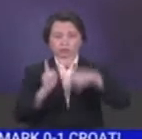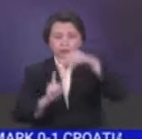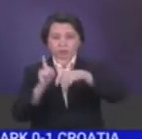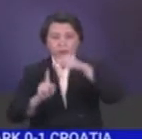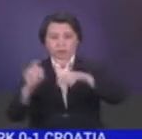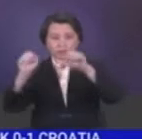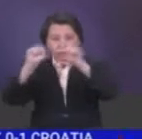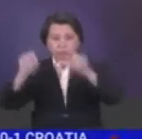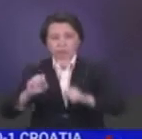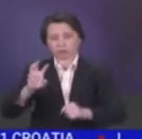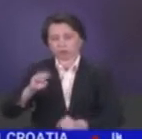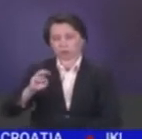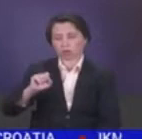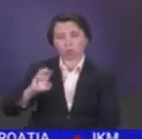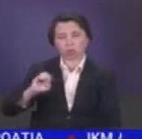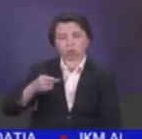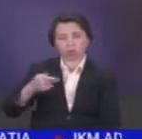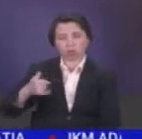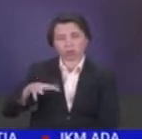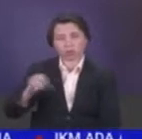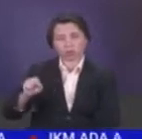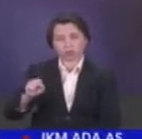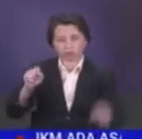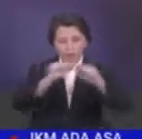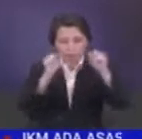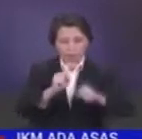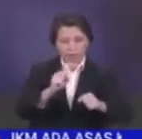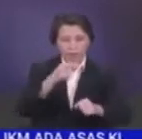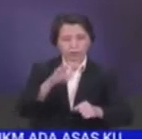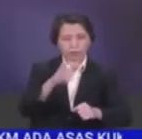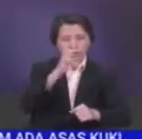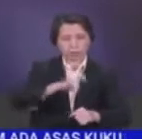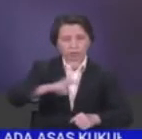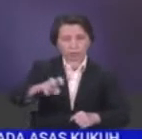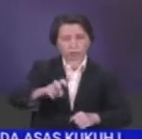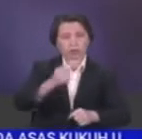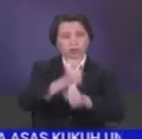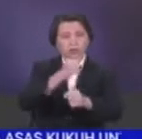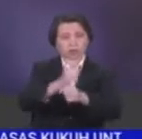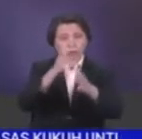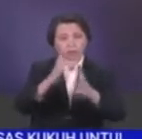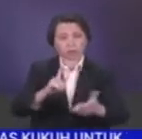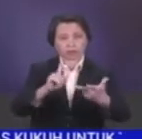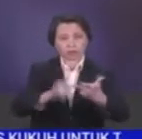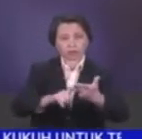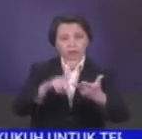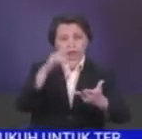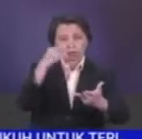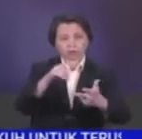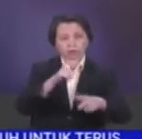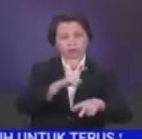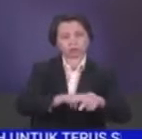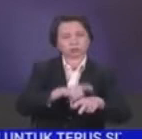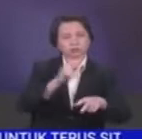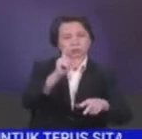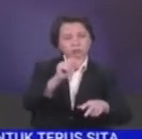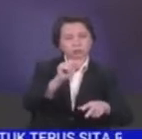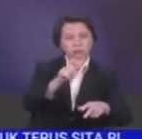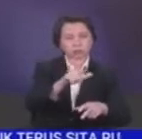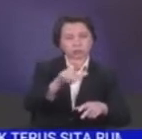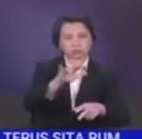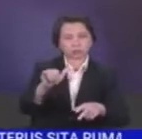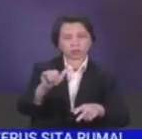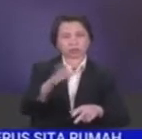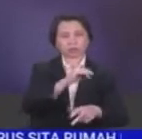named MyMohis, a system to track graduate employability known as the Tracer Study, and we